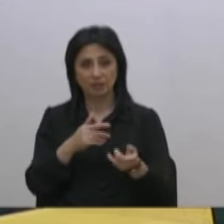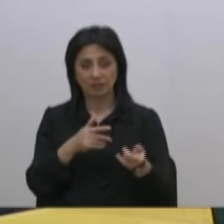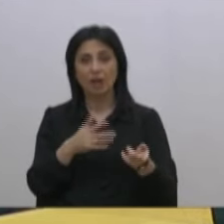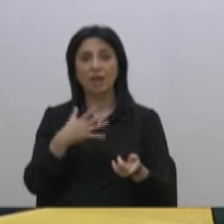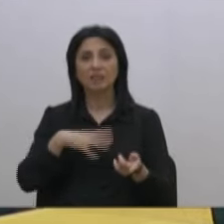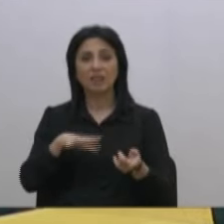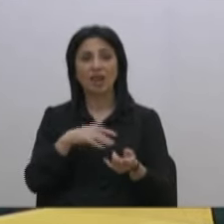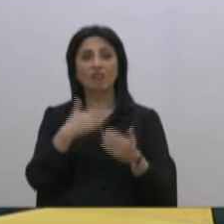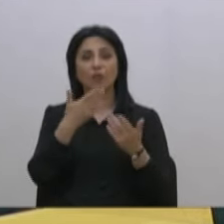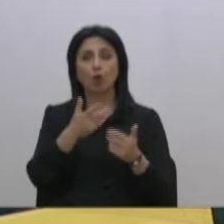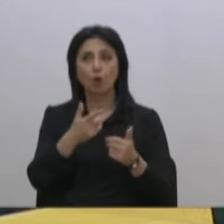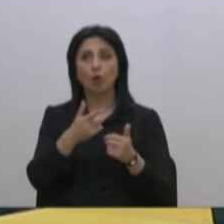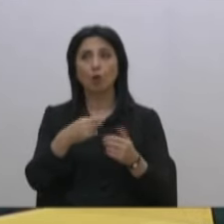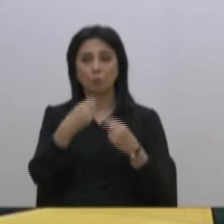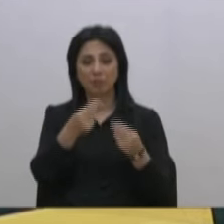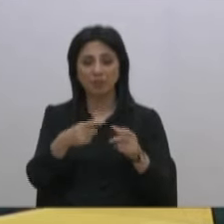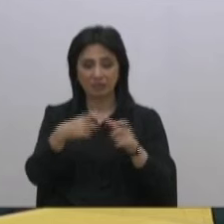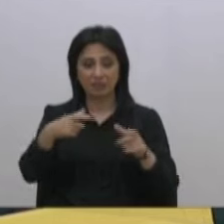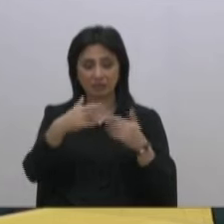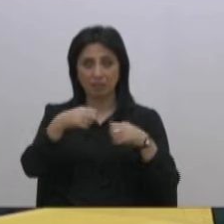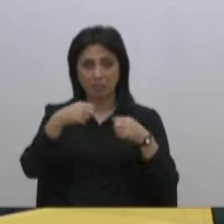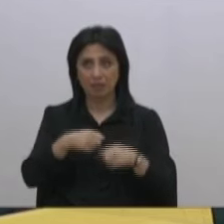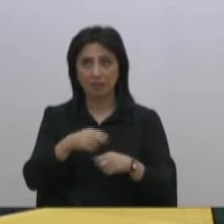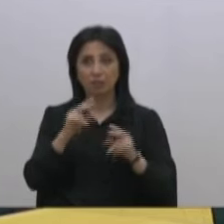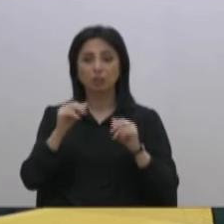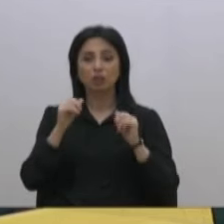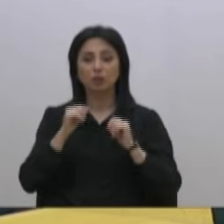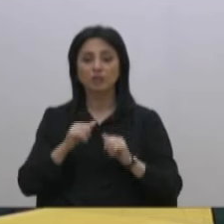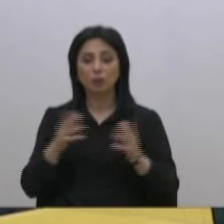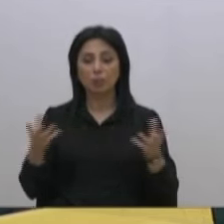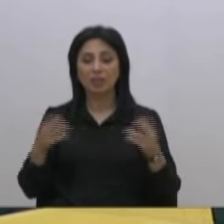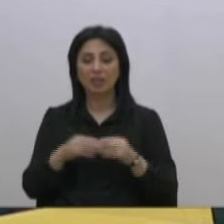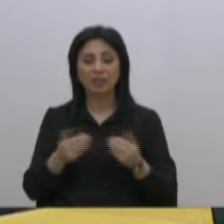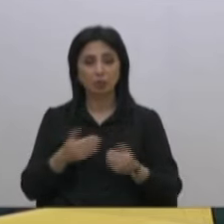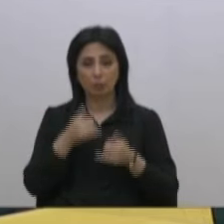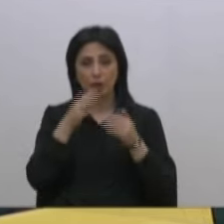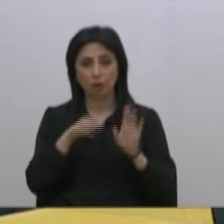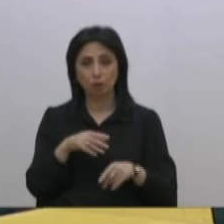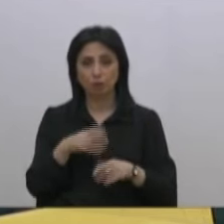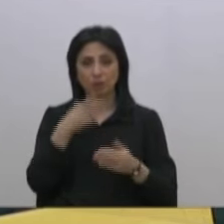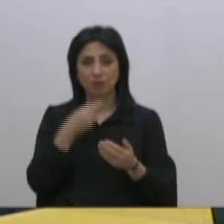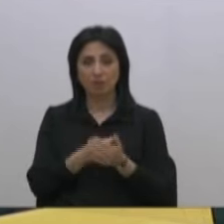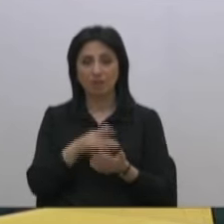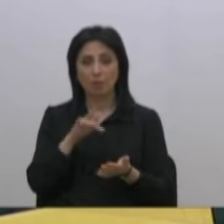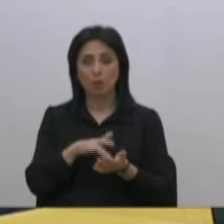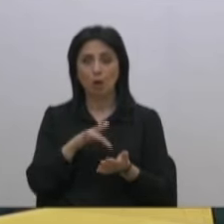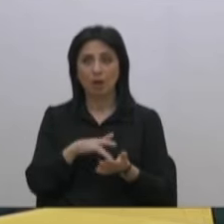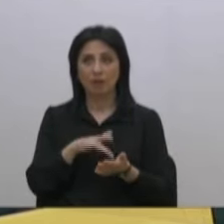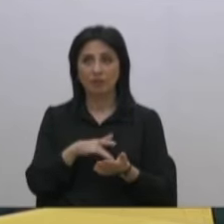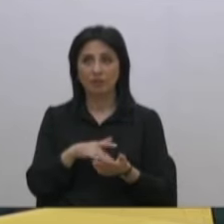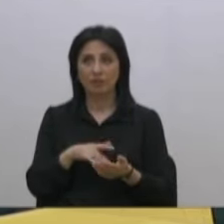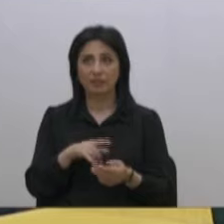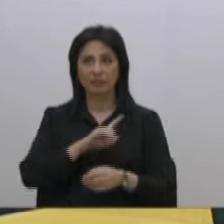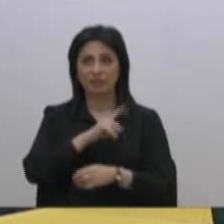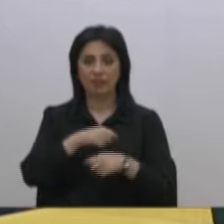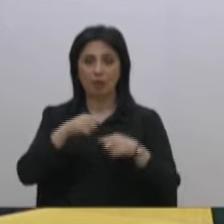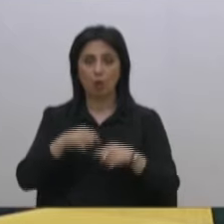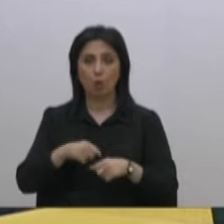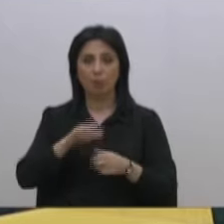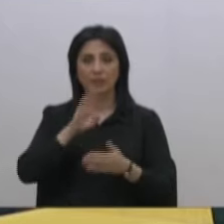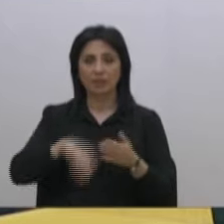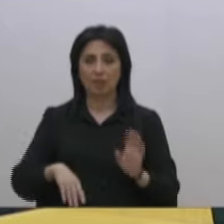ნაწილი, რომელსაც არ შეუძლია უბრალოდ მშვიდობიანი თანაცხოვრება თავის მოქალაქეებთან ძალაუფლებაში